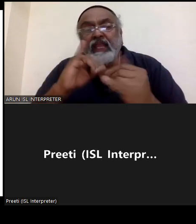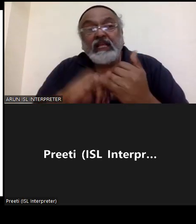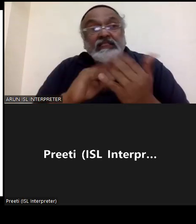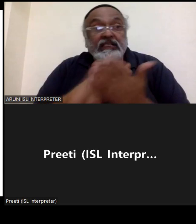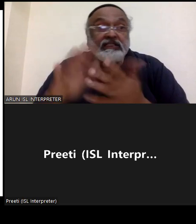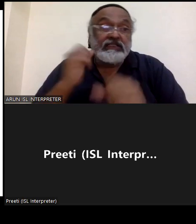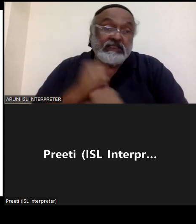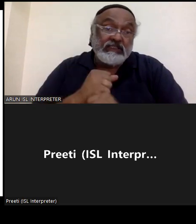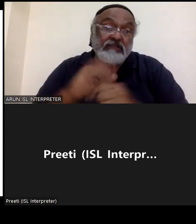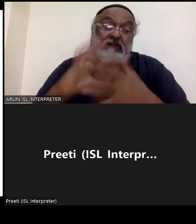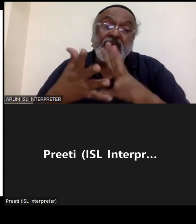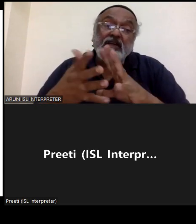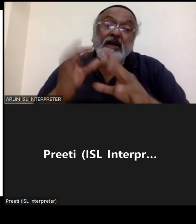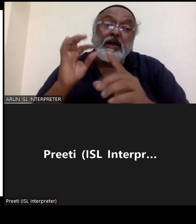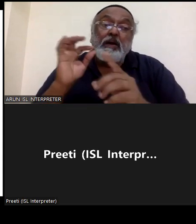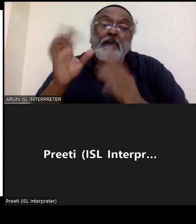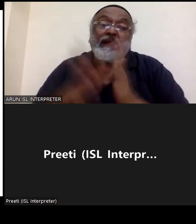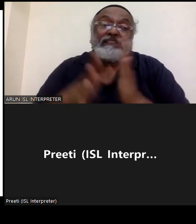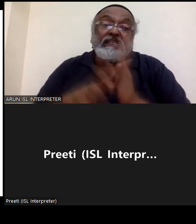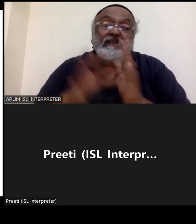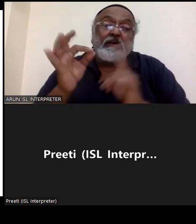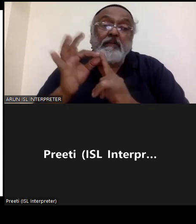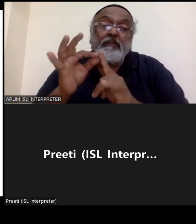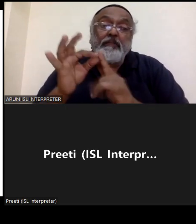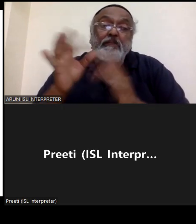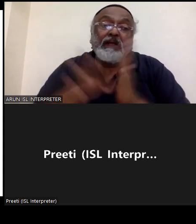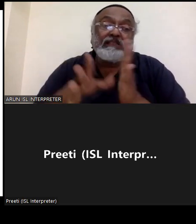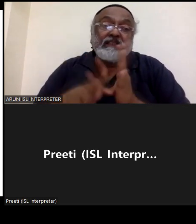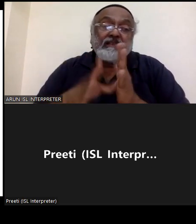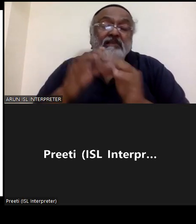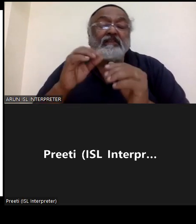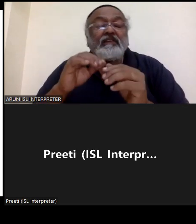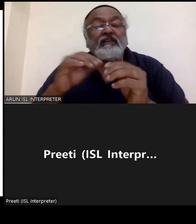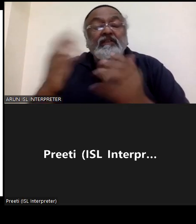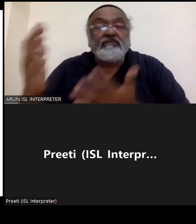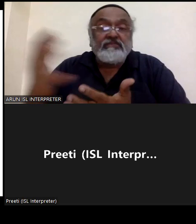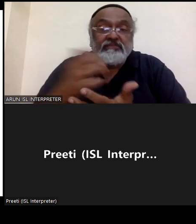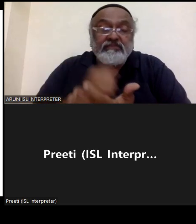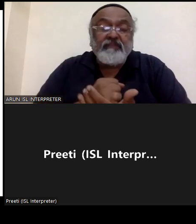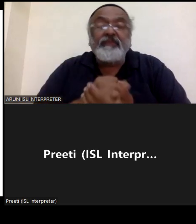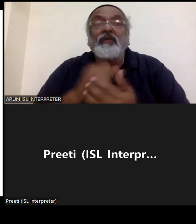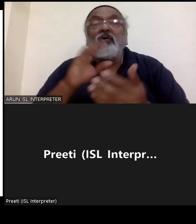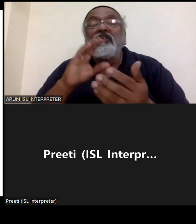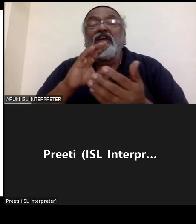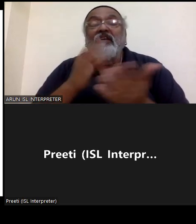कि लोगों का जानकारी इकट्ठा करेगी। They will go to places in their villages,